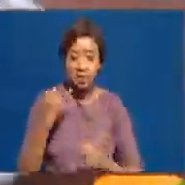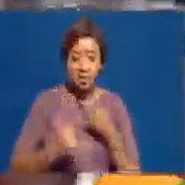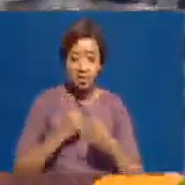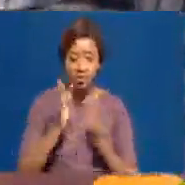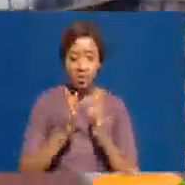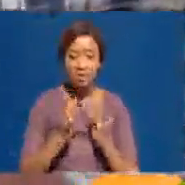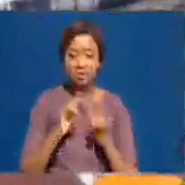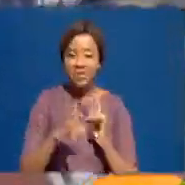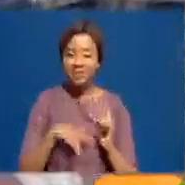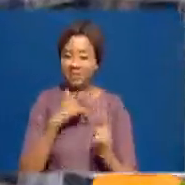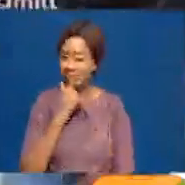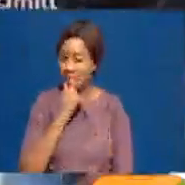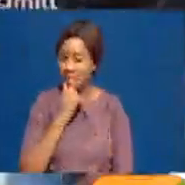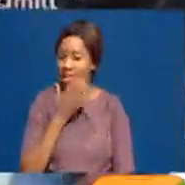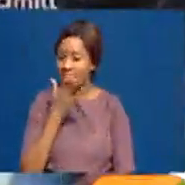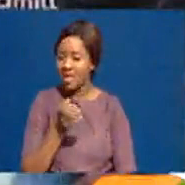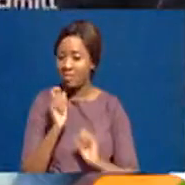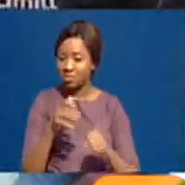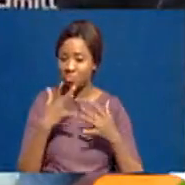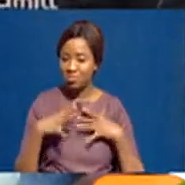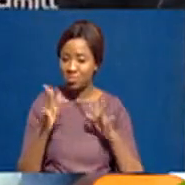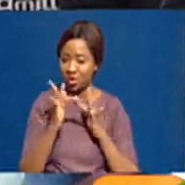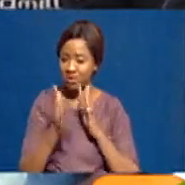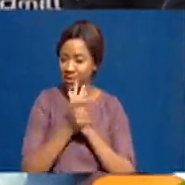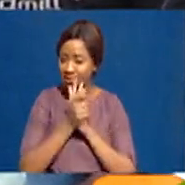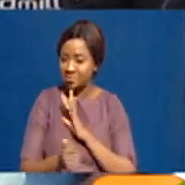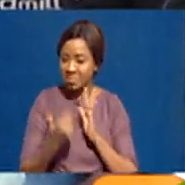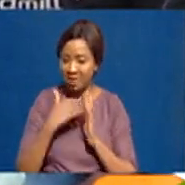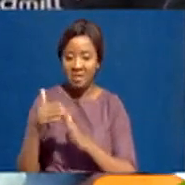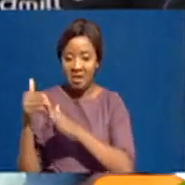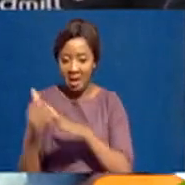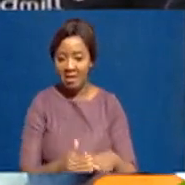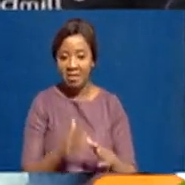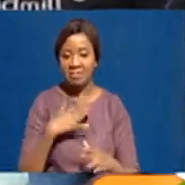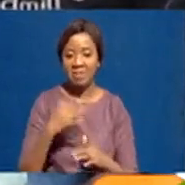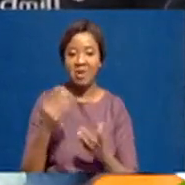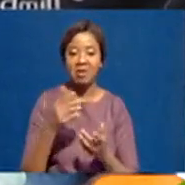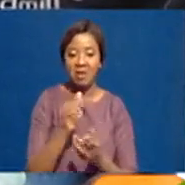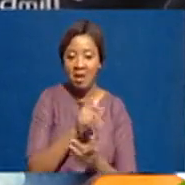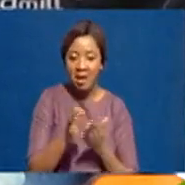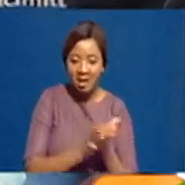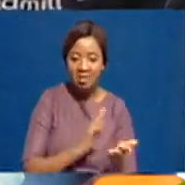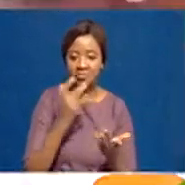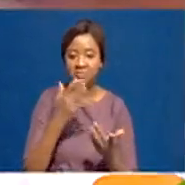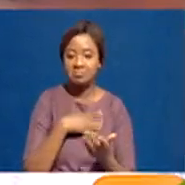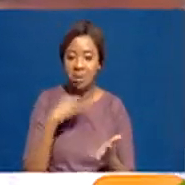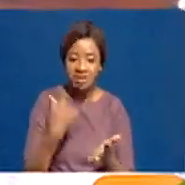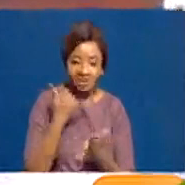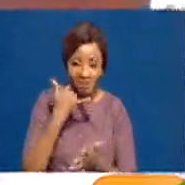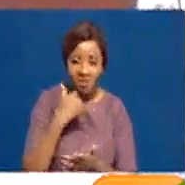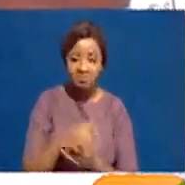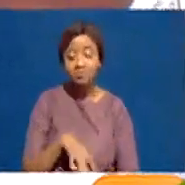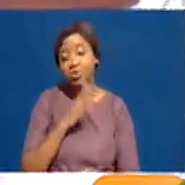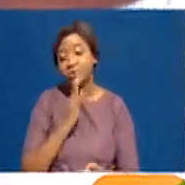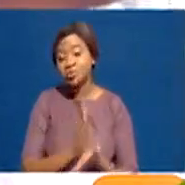could be exploited online by scammers, while others lament over the lack of smartphones to fully benefit from the free internet. Na wifi